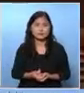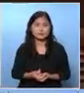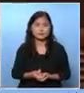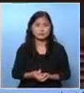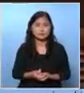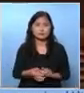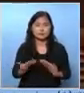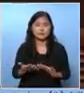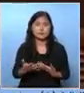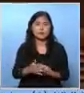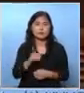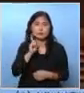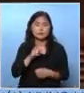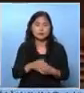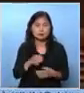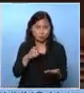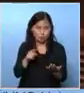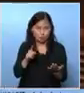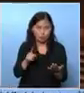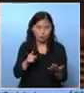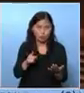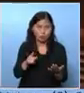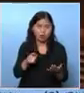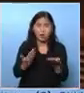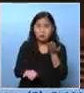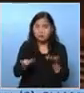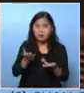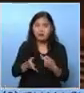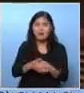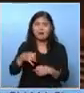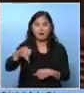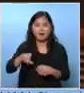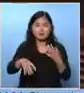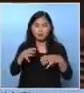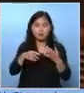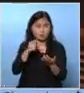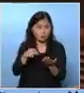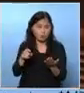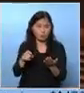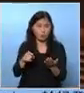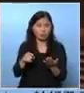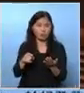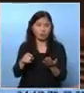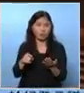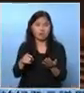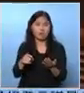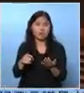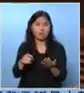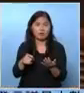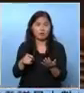今個星期通過定係下次會議通過，分